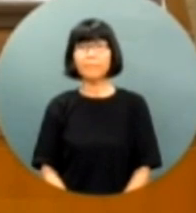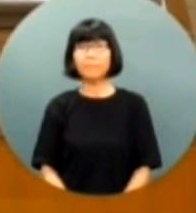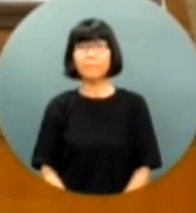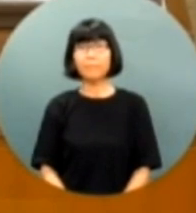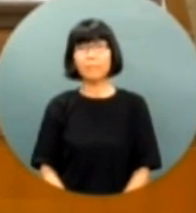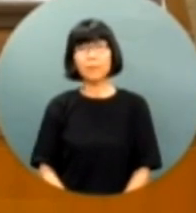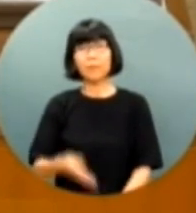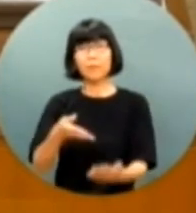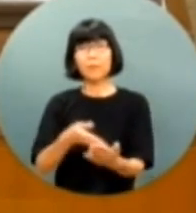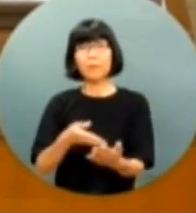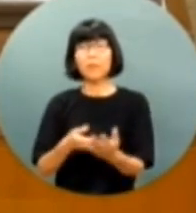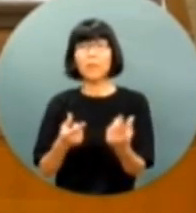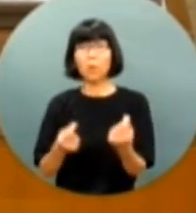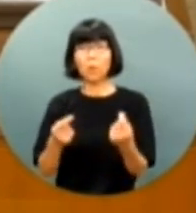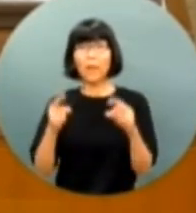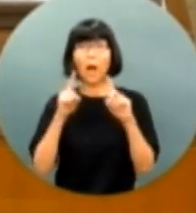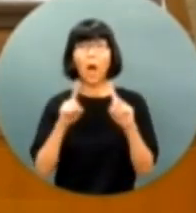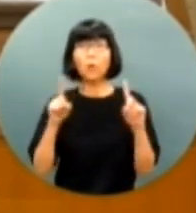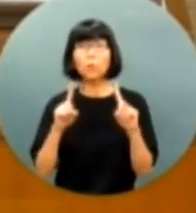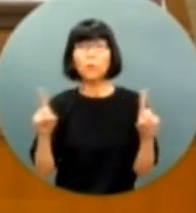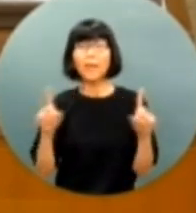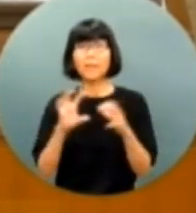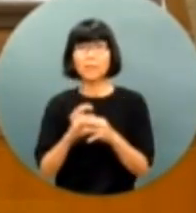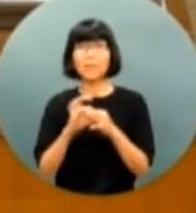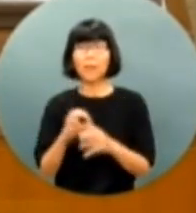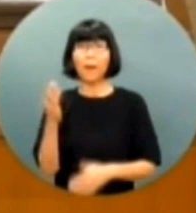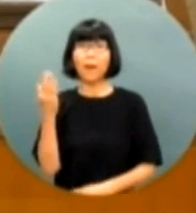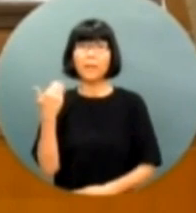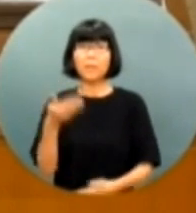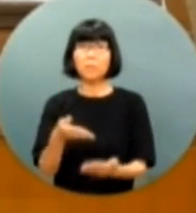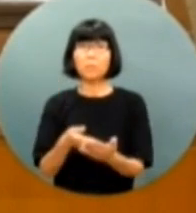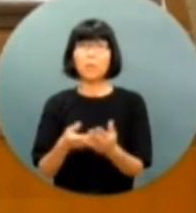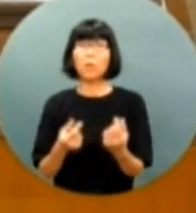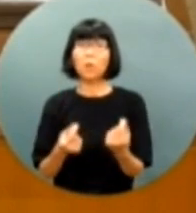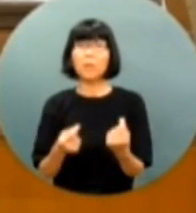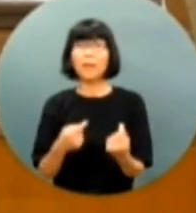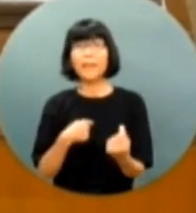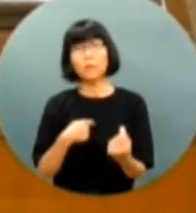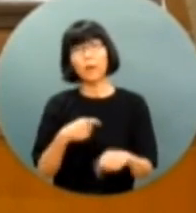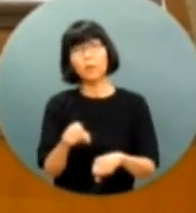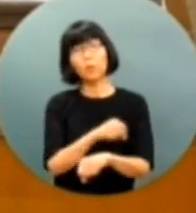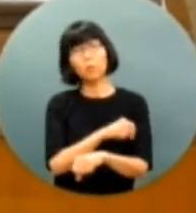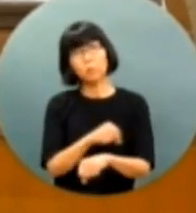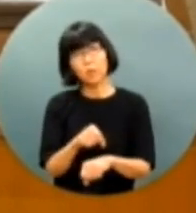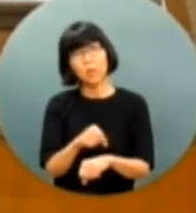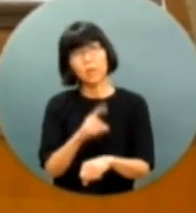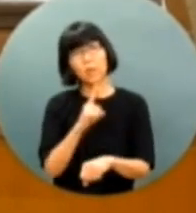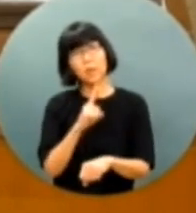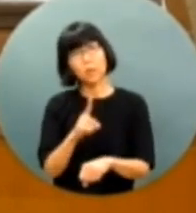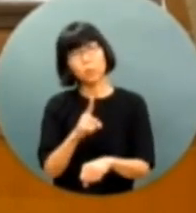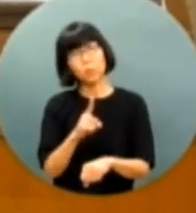ご指摘された歌については、先ほども申し上げましたとおり、私は特にそこに言葉を差し挟むもの